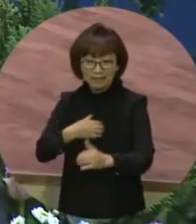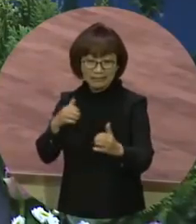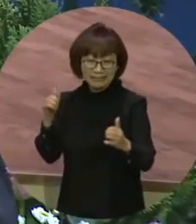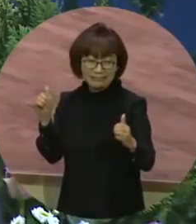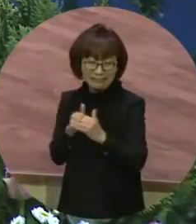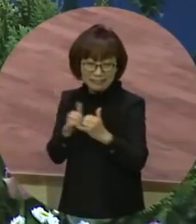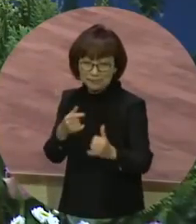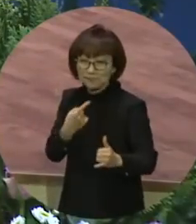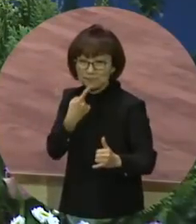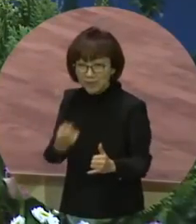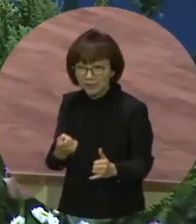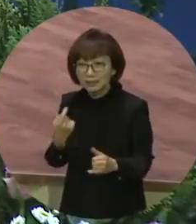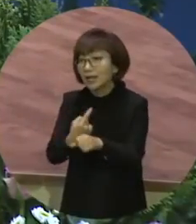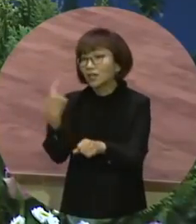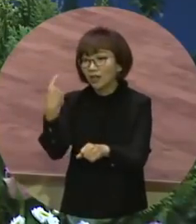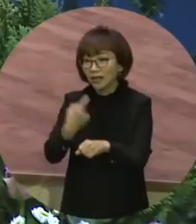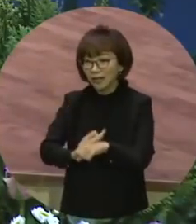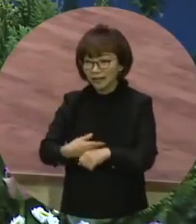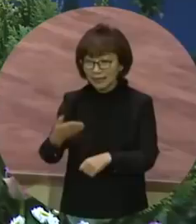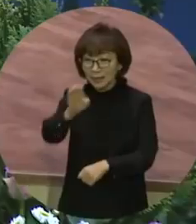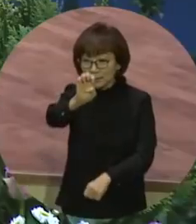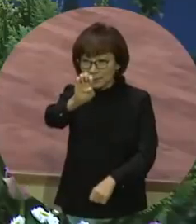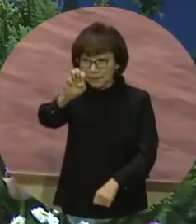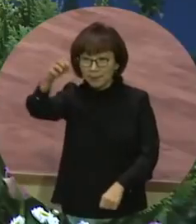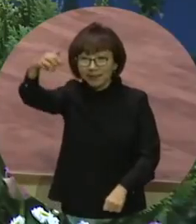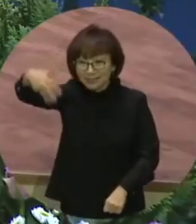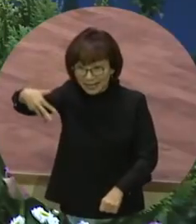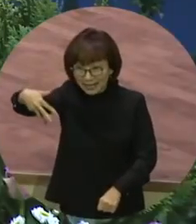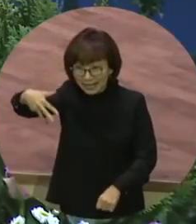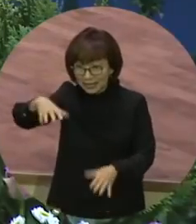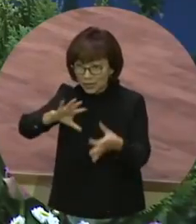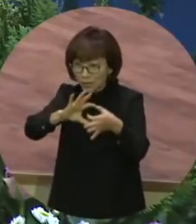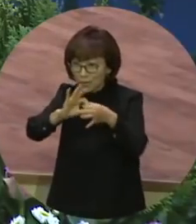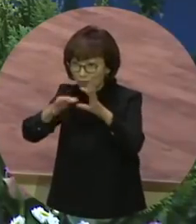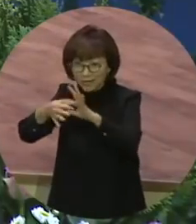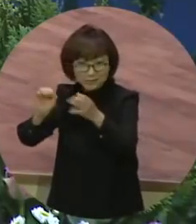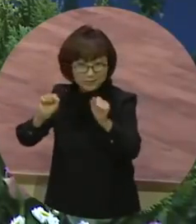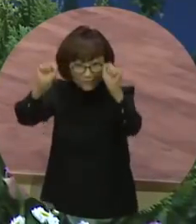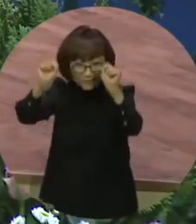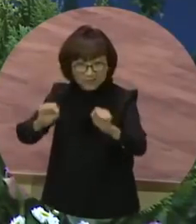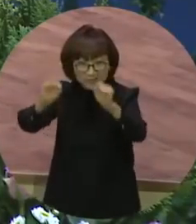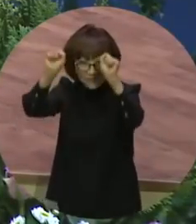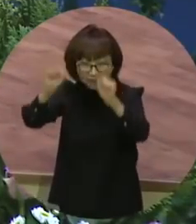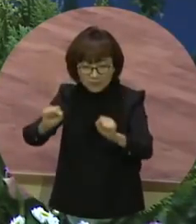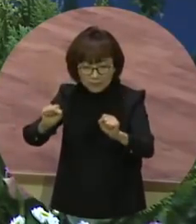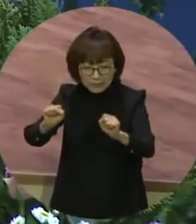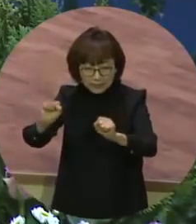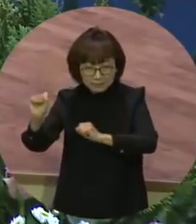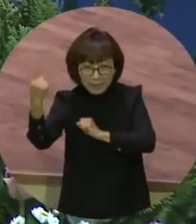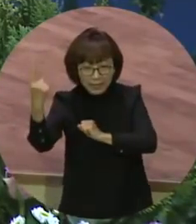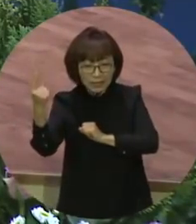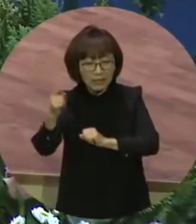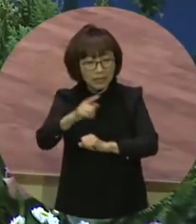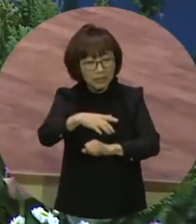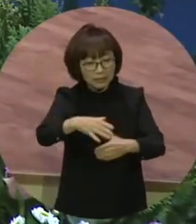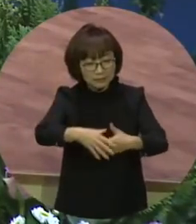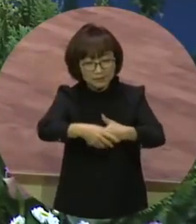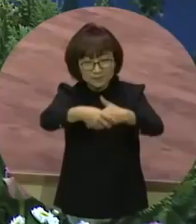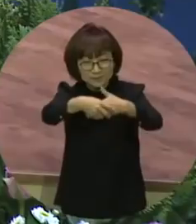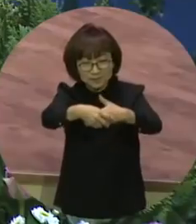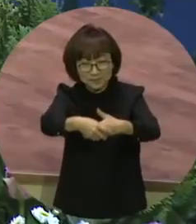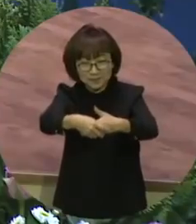평창 올림픽, 동계 올림픽 기점으로 해서 평화 무드가 조성이 되어가지고